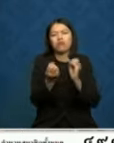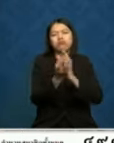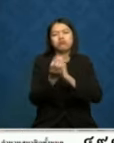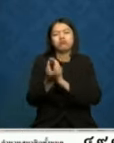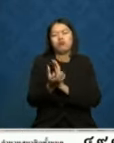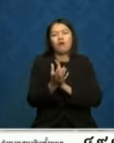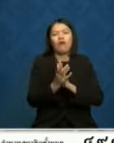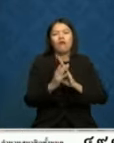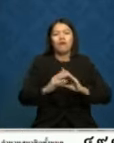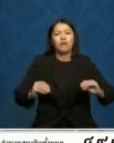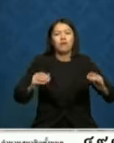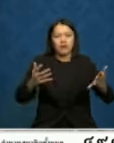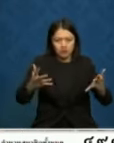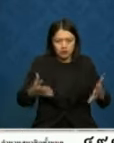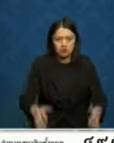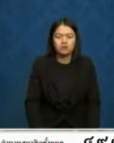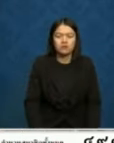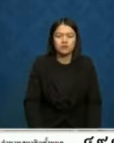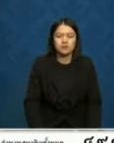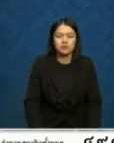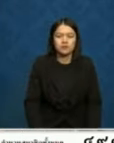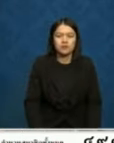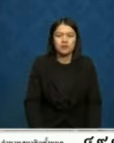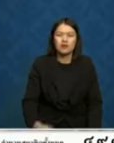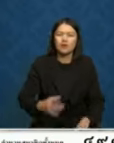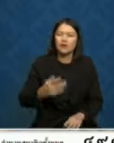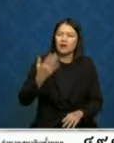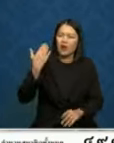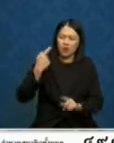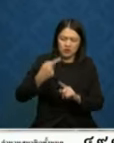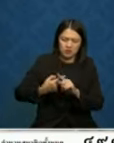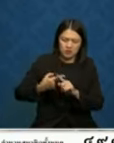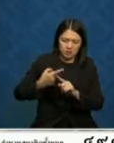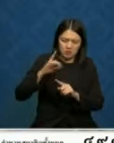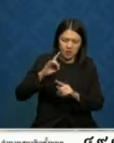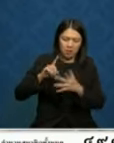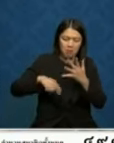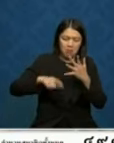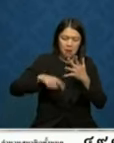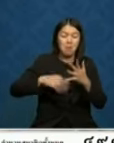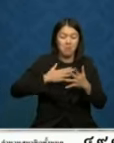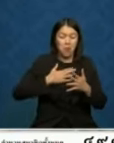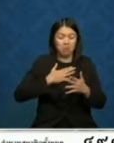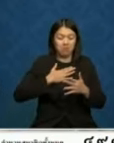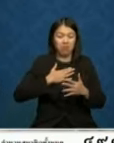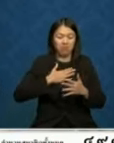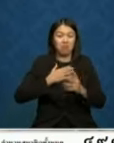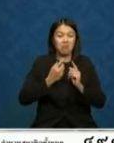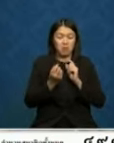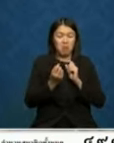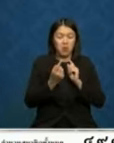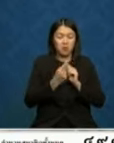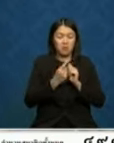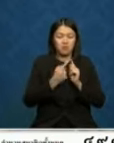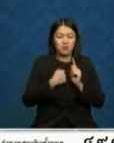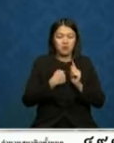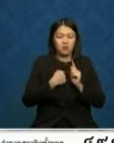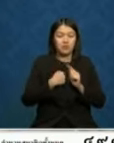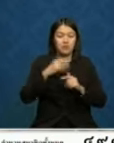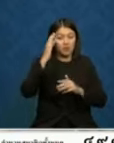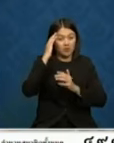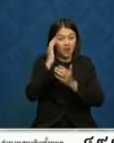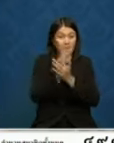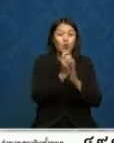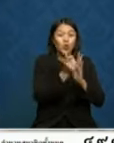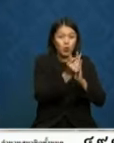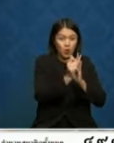ได้หย่อนเลยครับท่านประธานเมื่อปลายเดือนที่แล้วผมยกตัวอย่างเกิดขึ้นกับตัวของผมเองตำรวจจังหวัดอุ